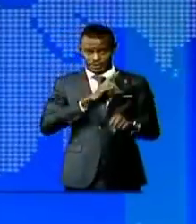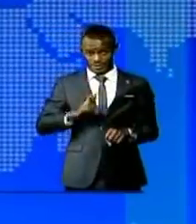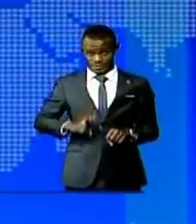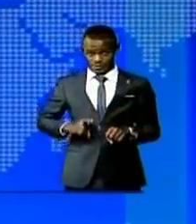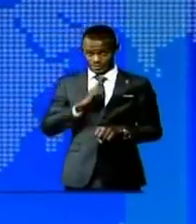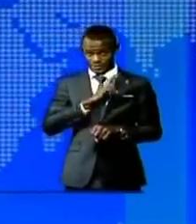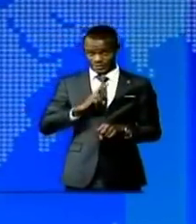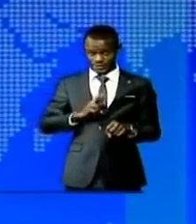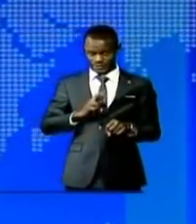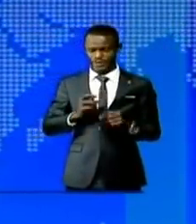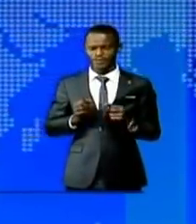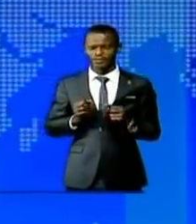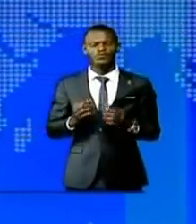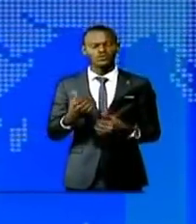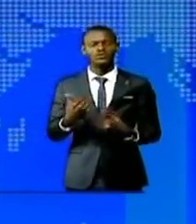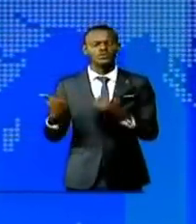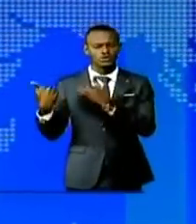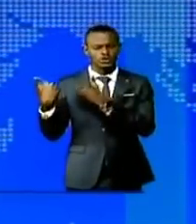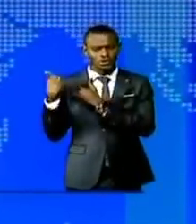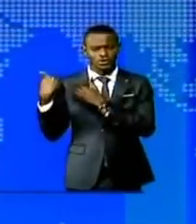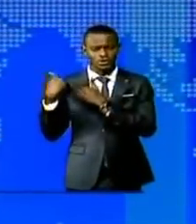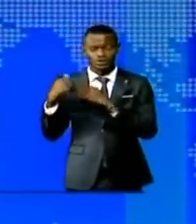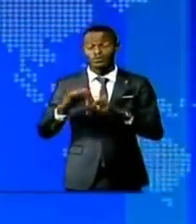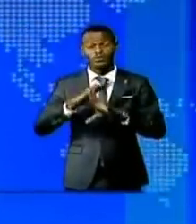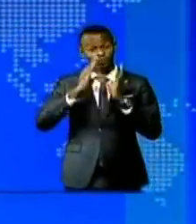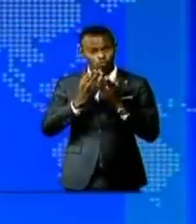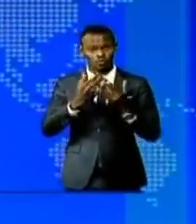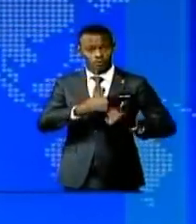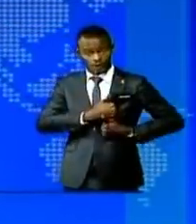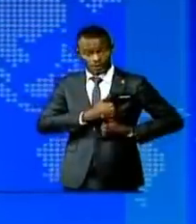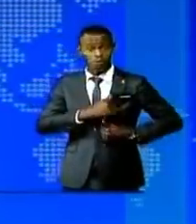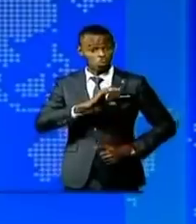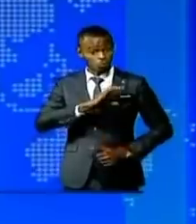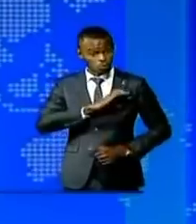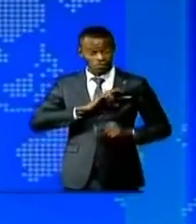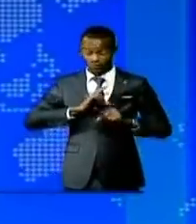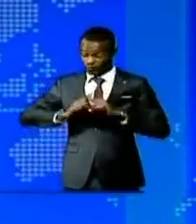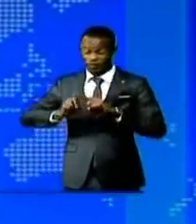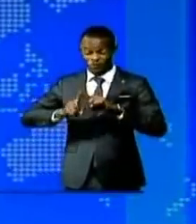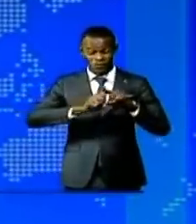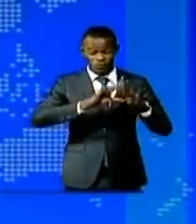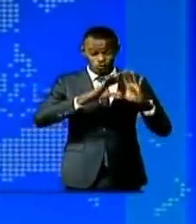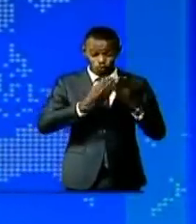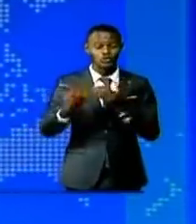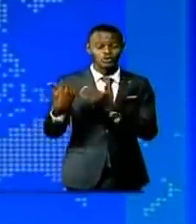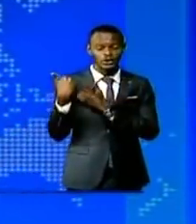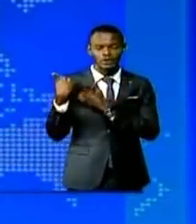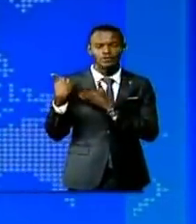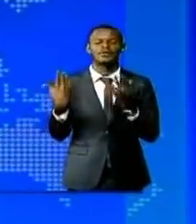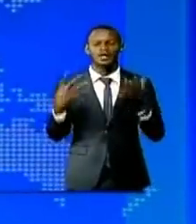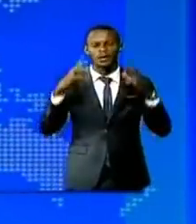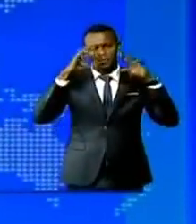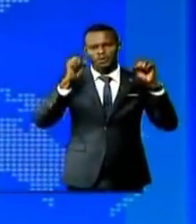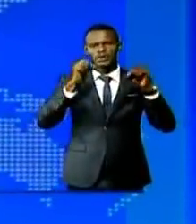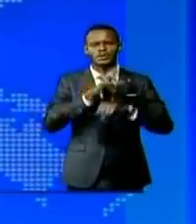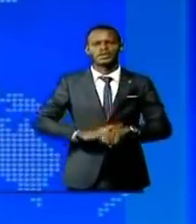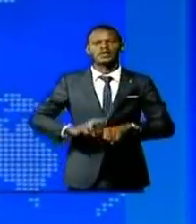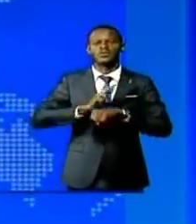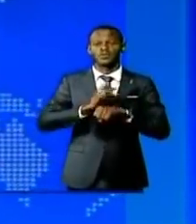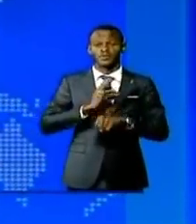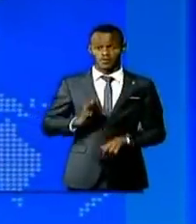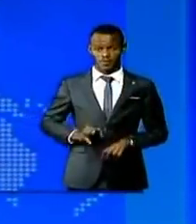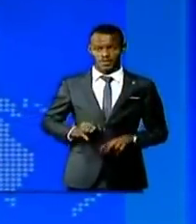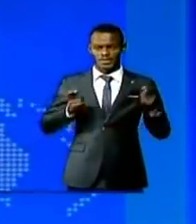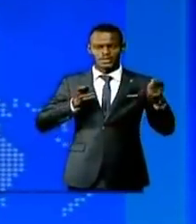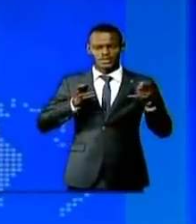la police nationale congolaise, Félix-Antoine Tshisekedi Tshilombo, a présidé la réunion du Conseil supérieur de la